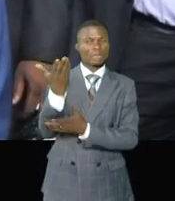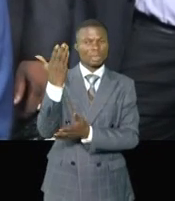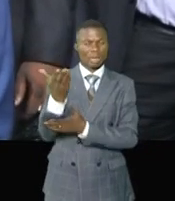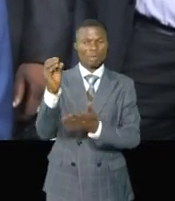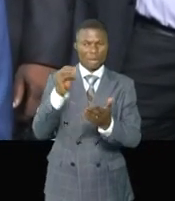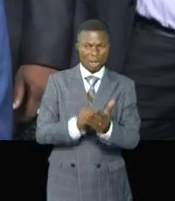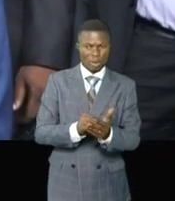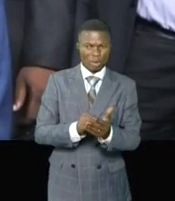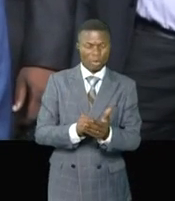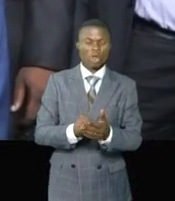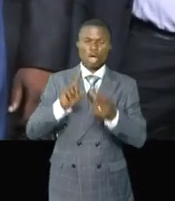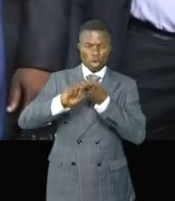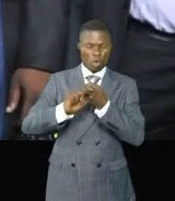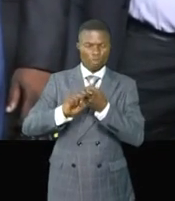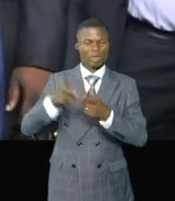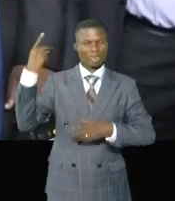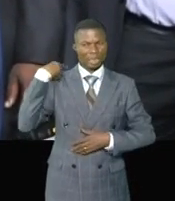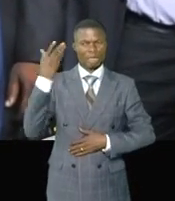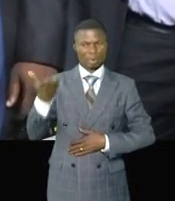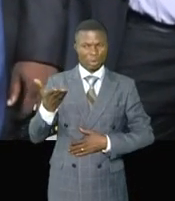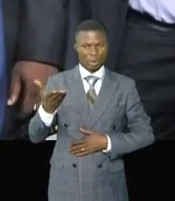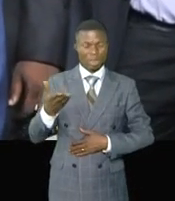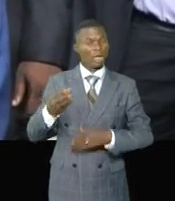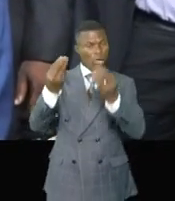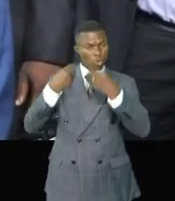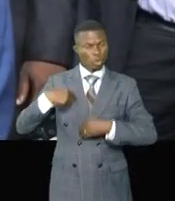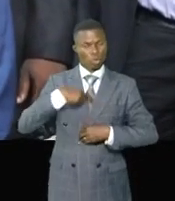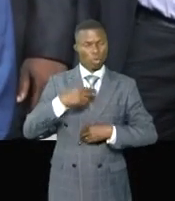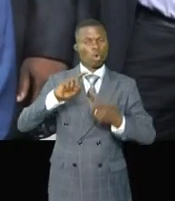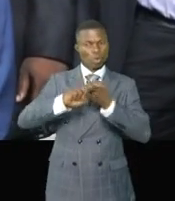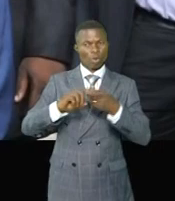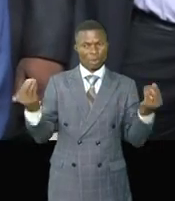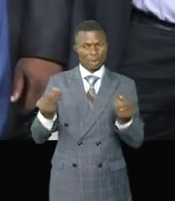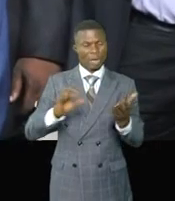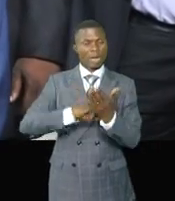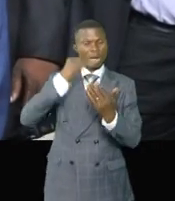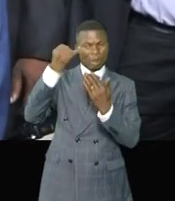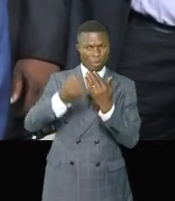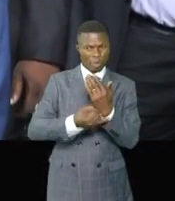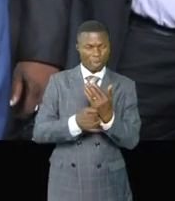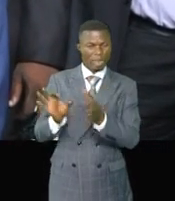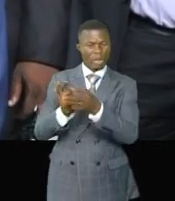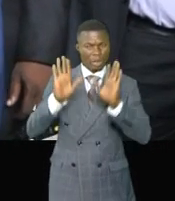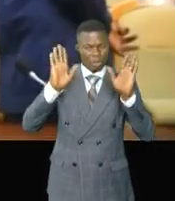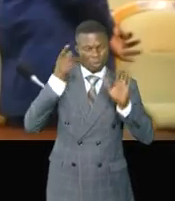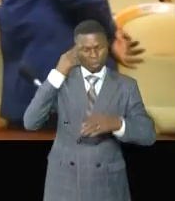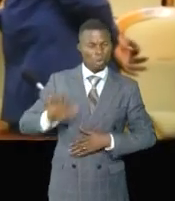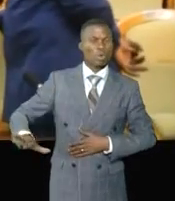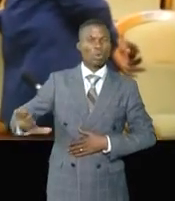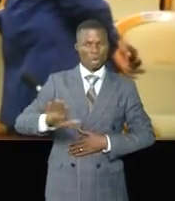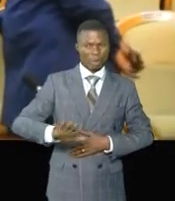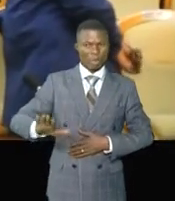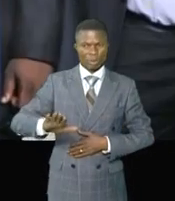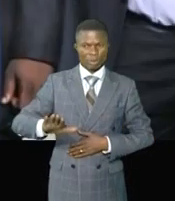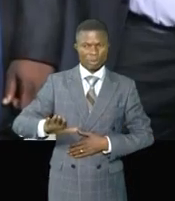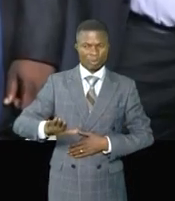plus leur confiance. Qu'ils nous fassent confiance parce que le projet Union sacrée de la nation a